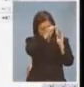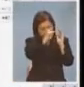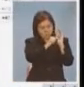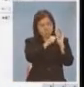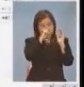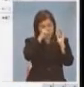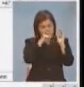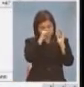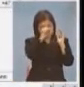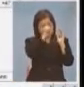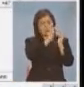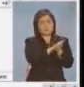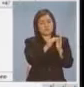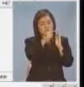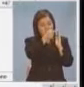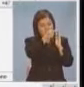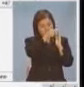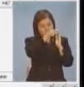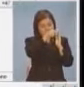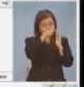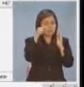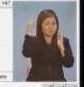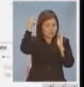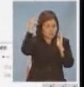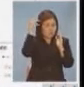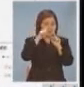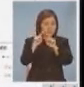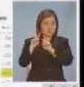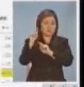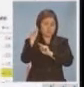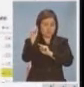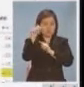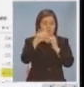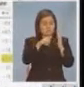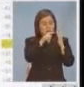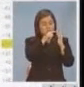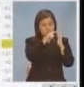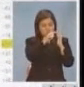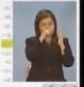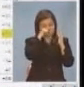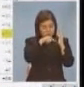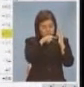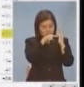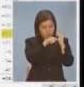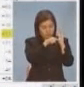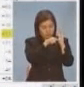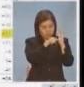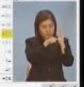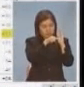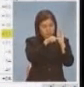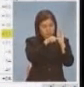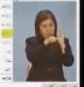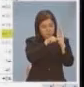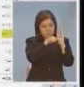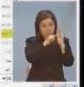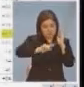และจากมณฑลยูนนานก็จะต่อมาที่ลาวได้ค่ะในขณะเดียวกันเราก็สามารถเชื่อมต่อไปยังประเทศเวียดนามโดยผ่านกัม